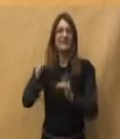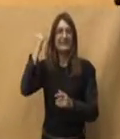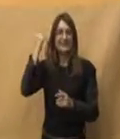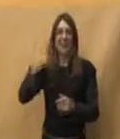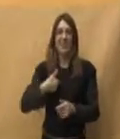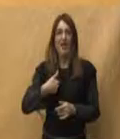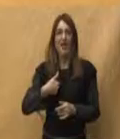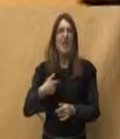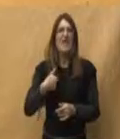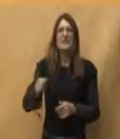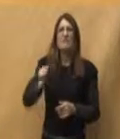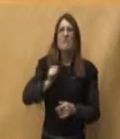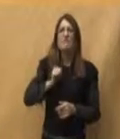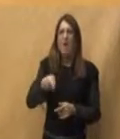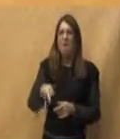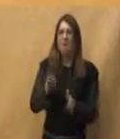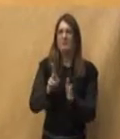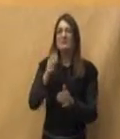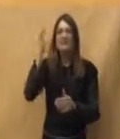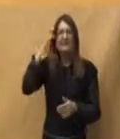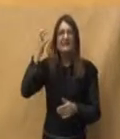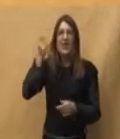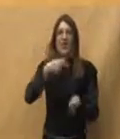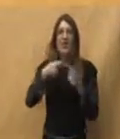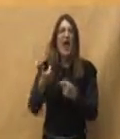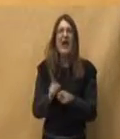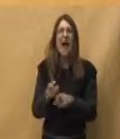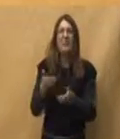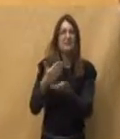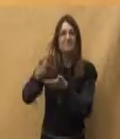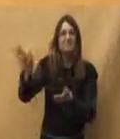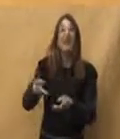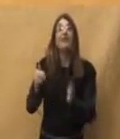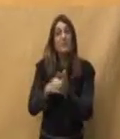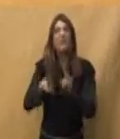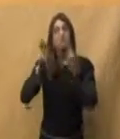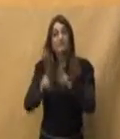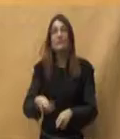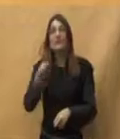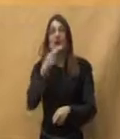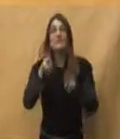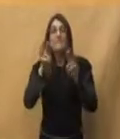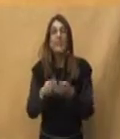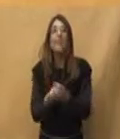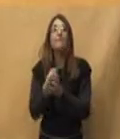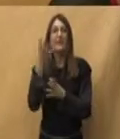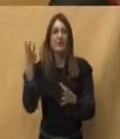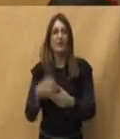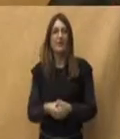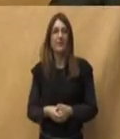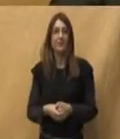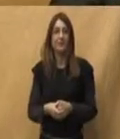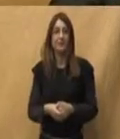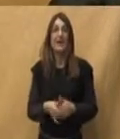i sad ja bojim se te seljačke hrane. Možda tu frustraciju trebamo maknuti, a vratiti se našim iskonskim korijenima.